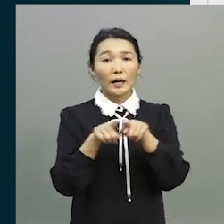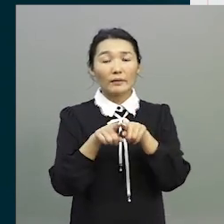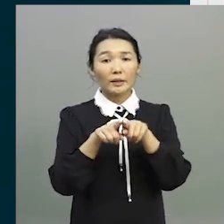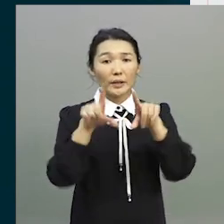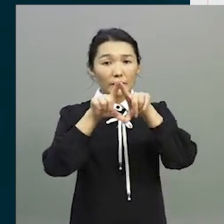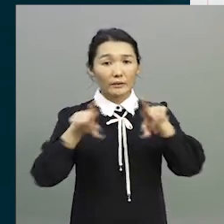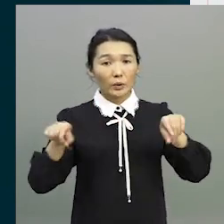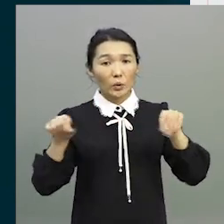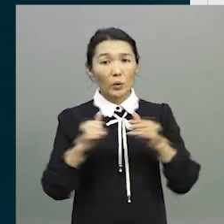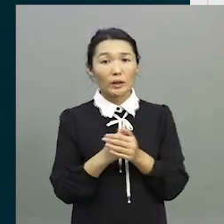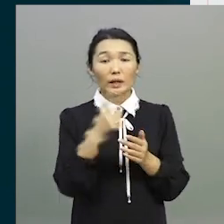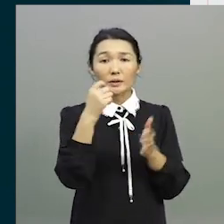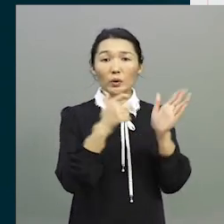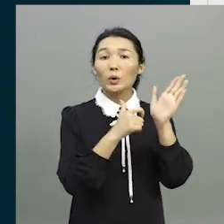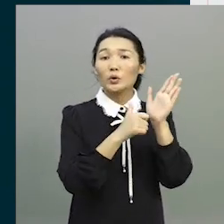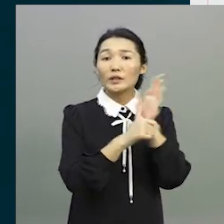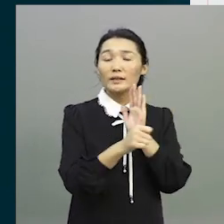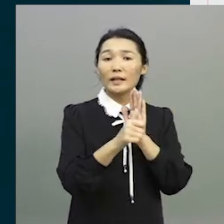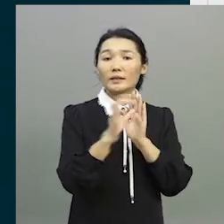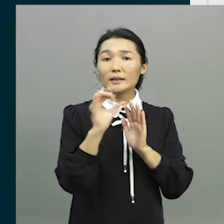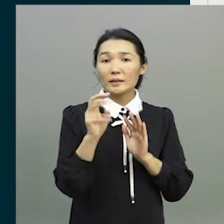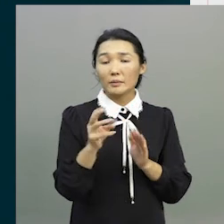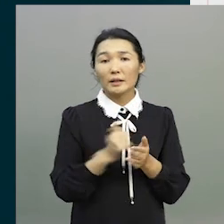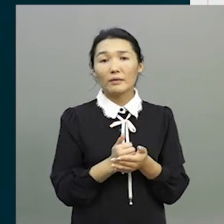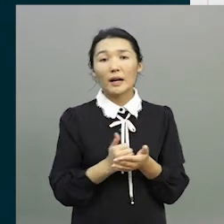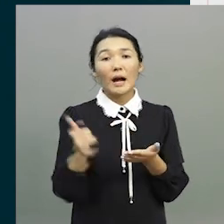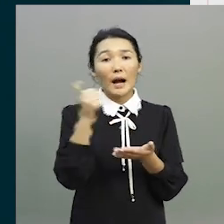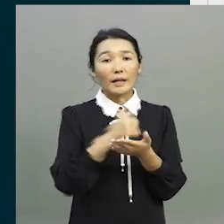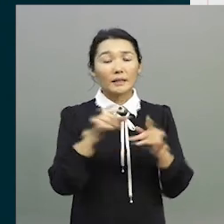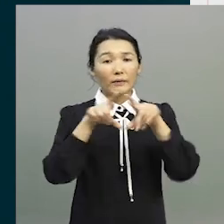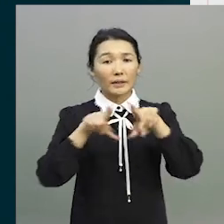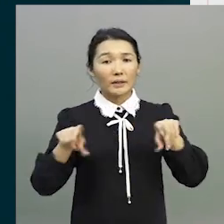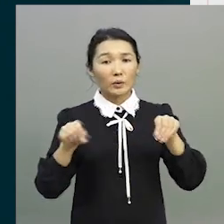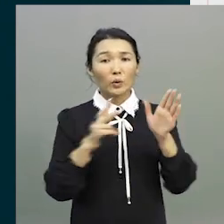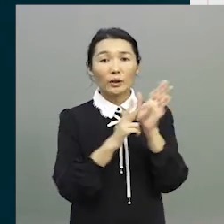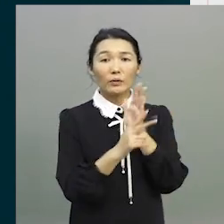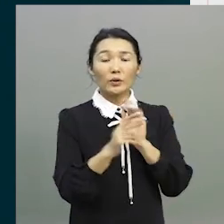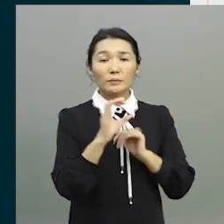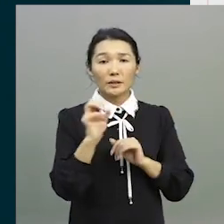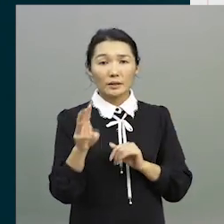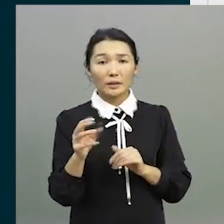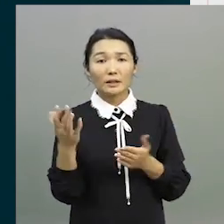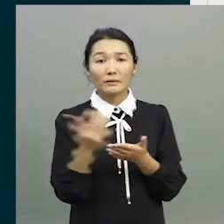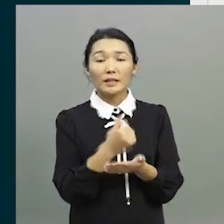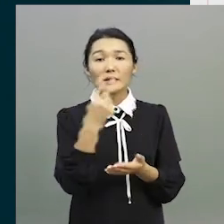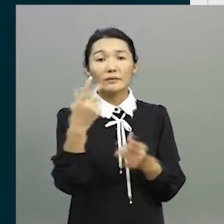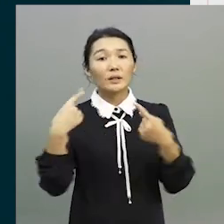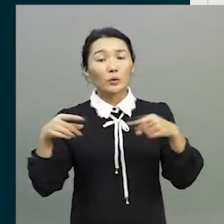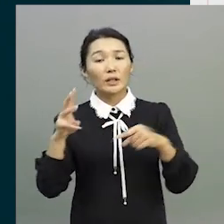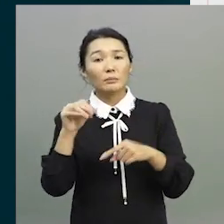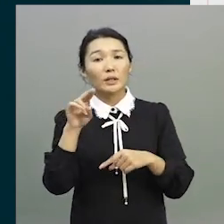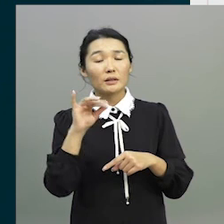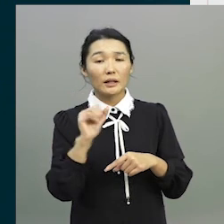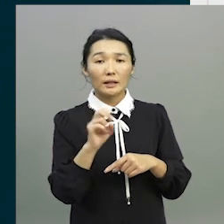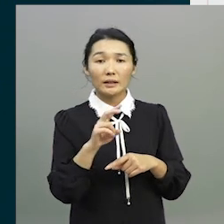160 сантиметров а основание треугольника равно 80 сантиметров найдите две другие медианы этого